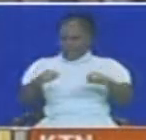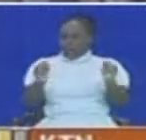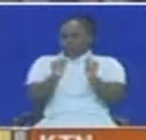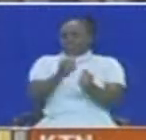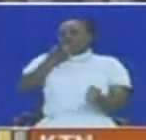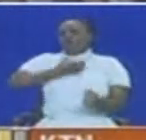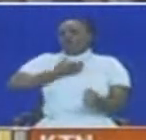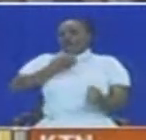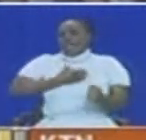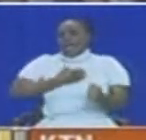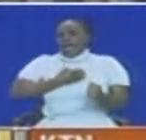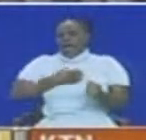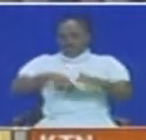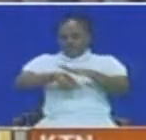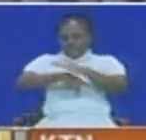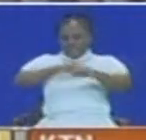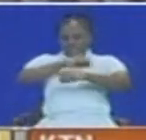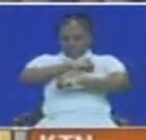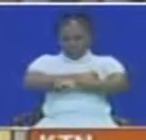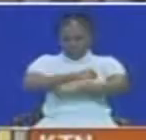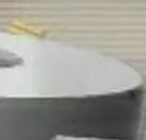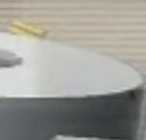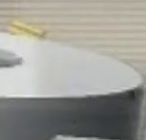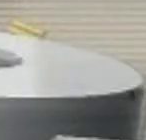kamati ya shule walikuwa wamepeana hiyo shamba.